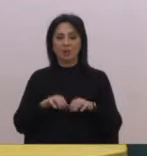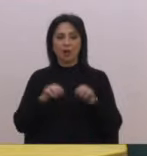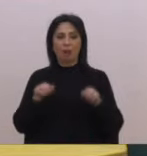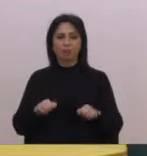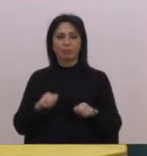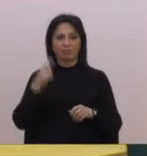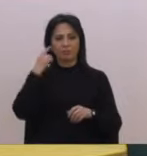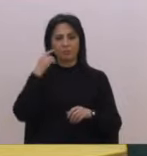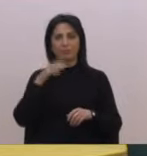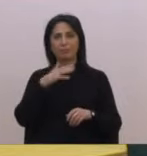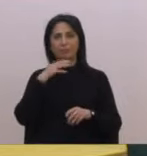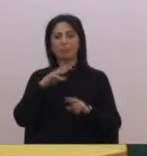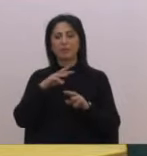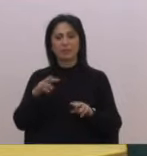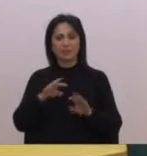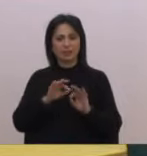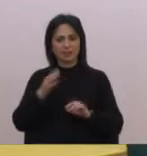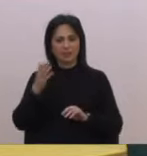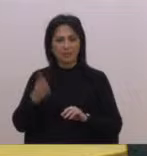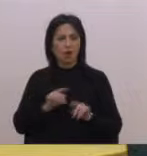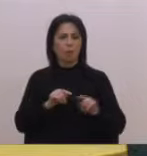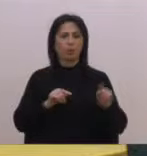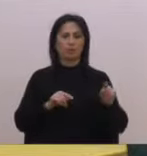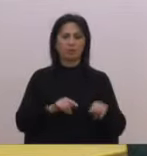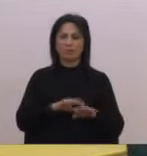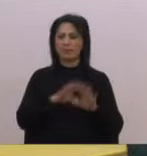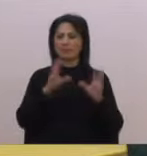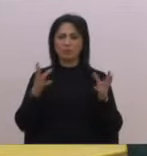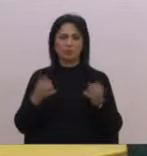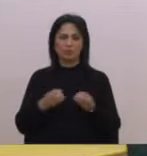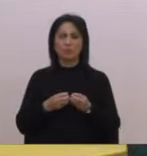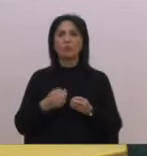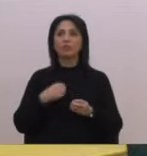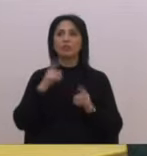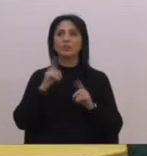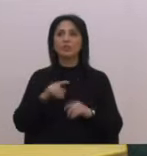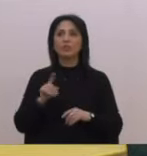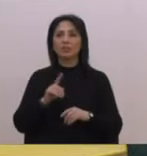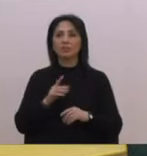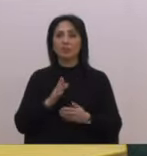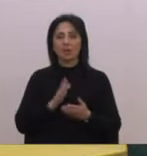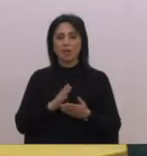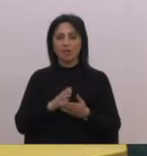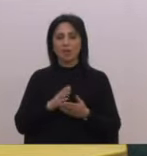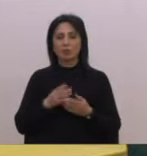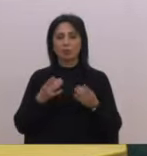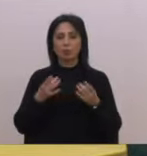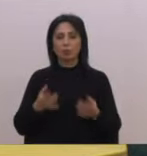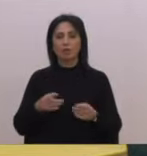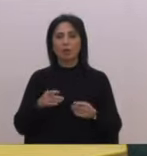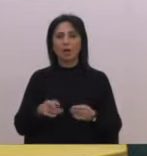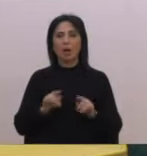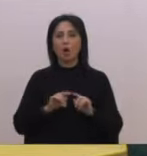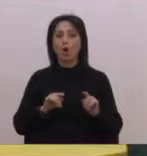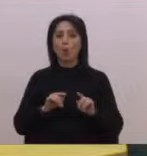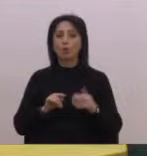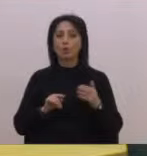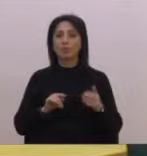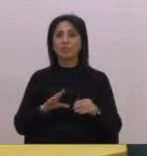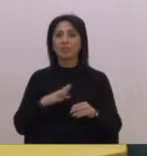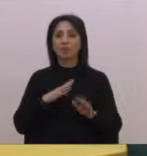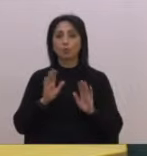მოვისმინეთ მინისტრისაგან და ოპოზიციის მხრიდანაც, თქვენ ვიცით, რომ არსებობს, უბრალოდ აქ ოპოზიციის მხრიდან